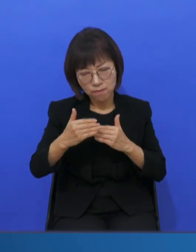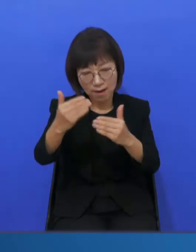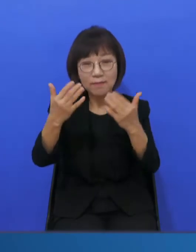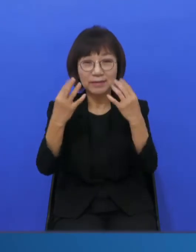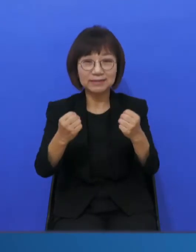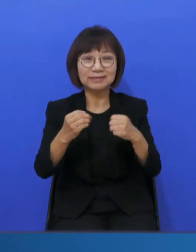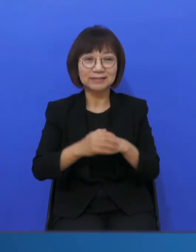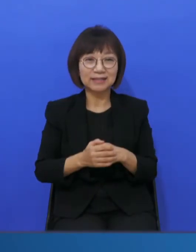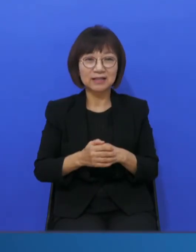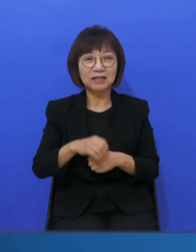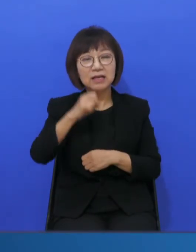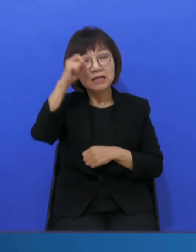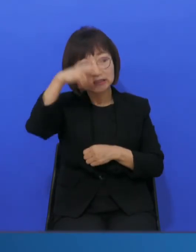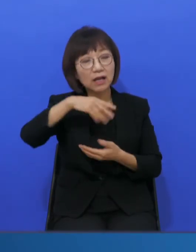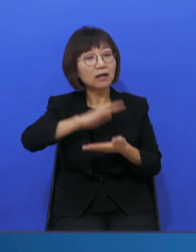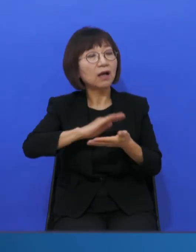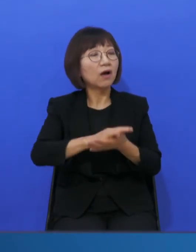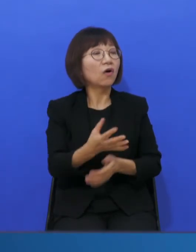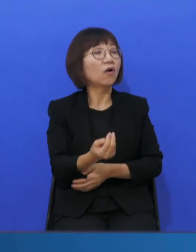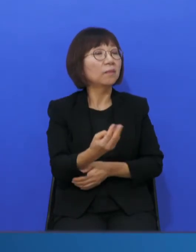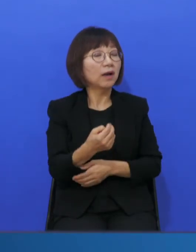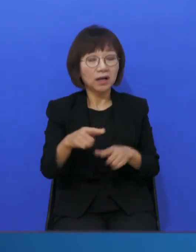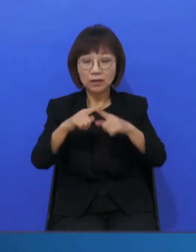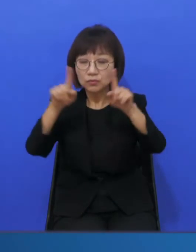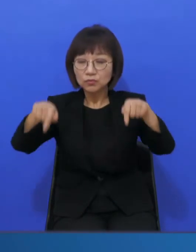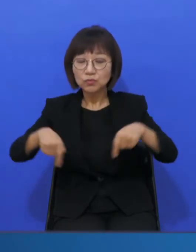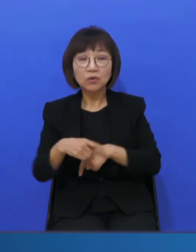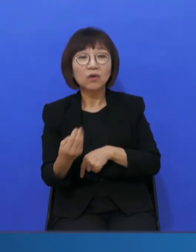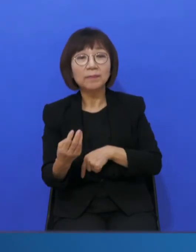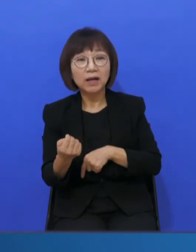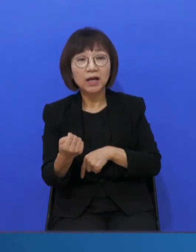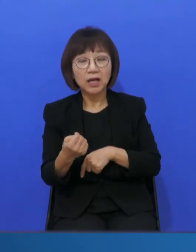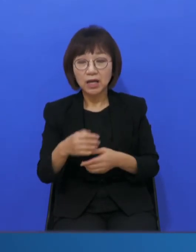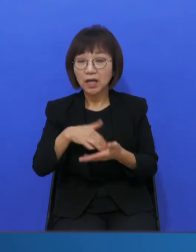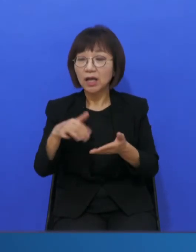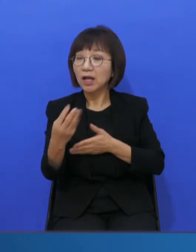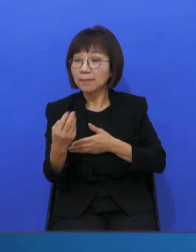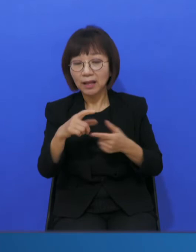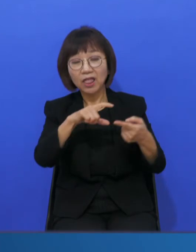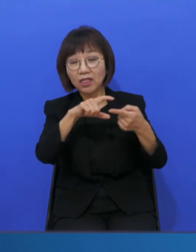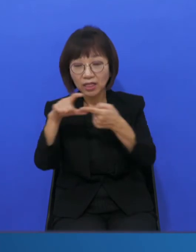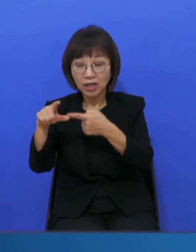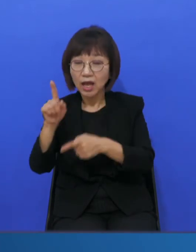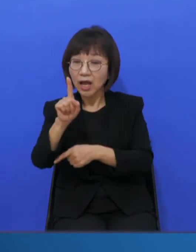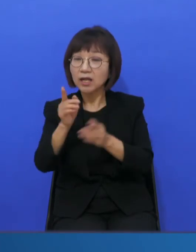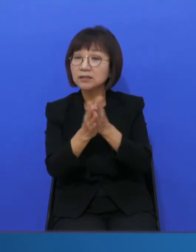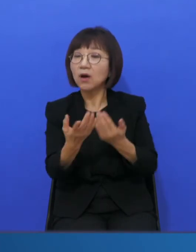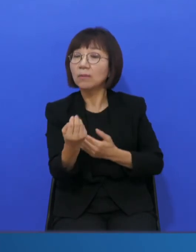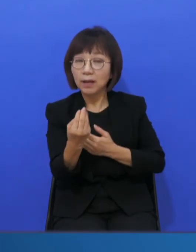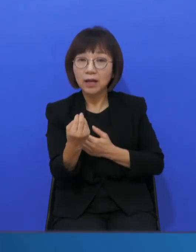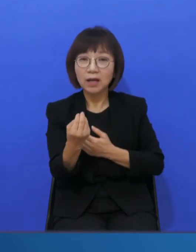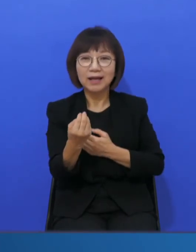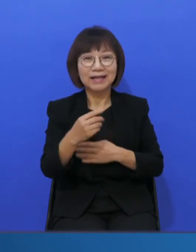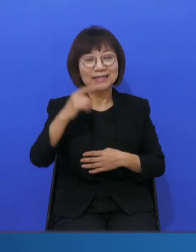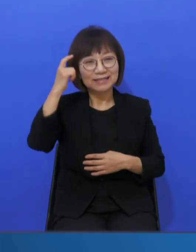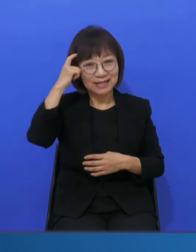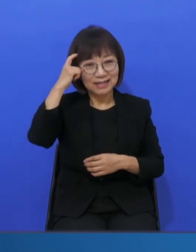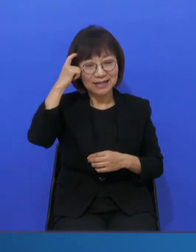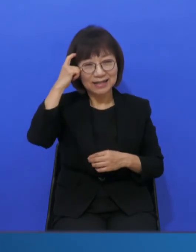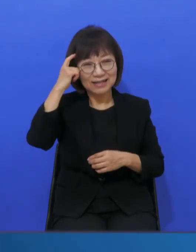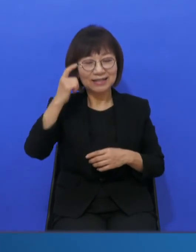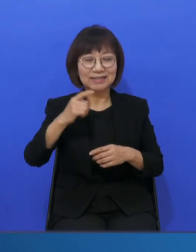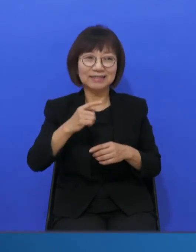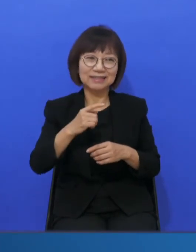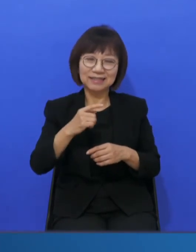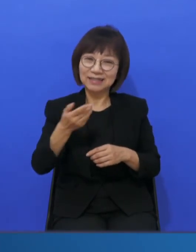됩니다. 단순하게 인쇄대 얼마, 지류대 얼마, 전체 부스 나누면 책 한 권의 제작비 어느 정도 들겠다